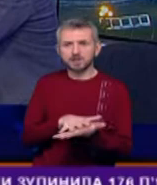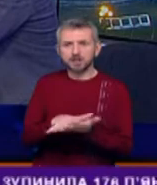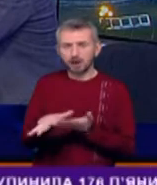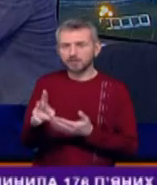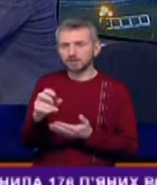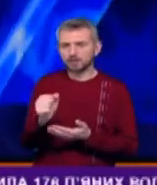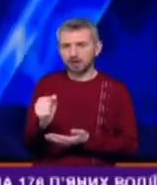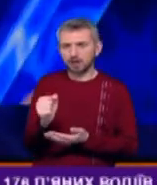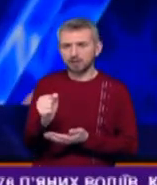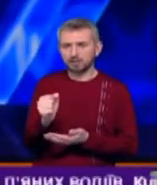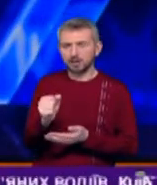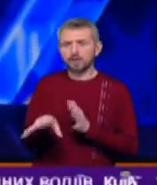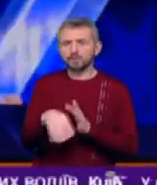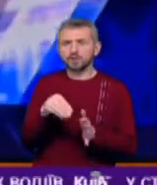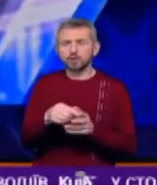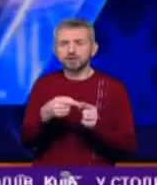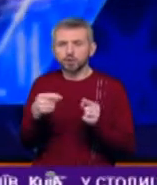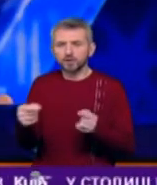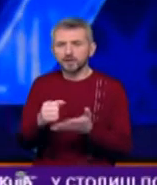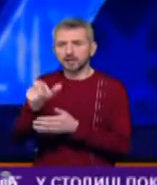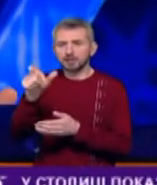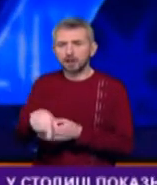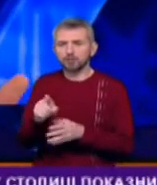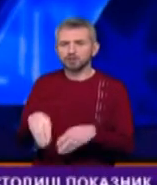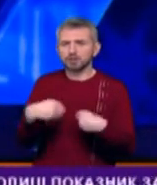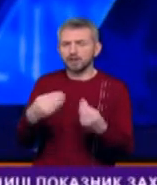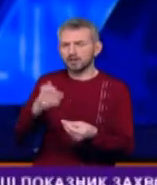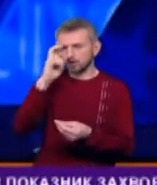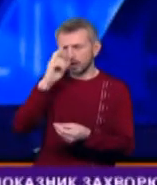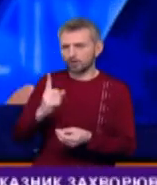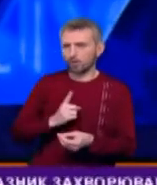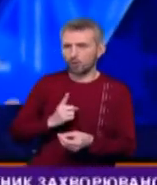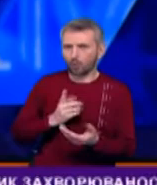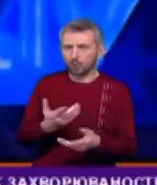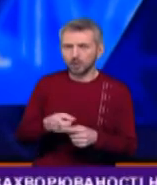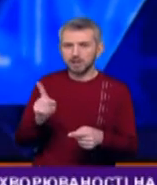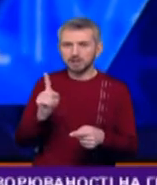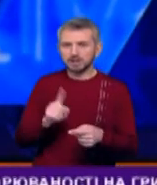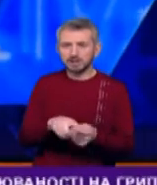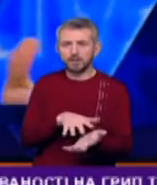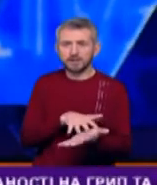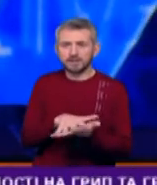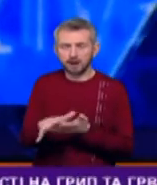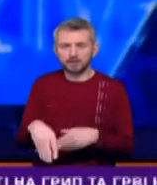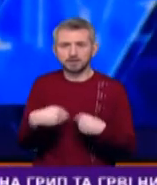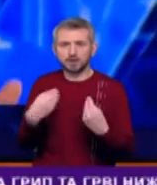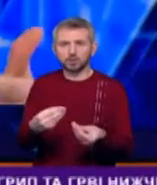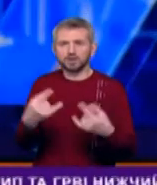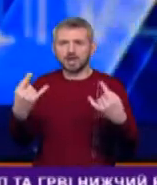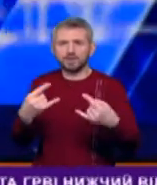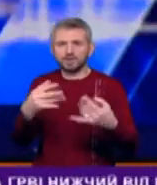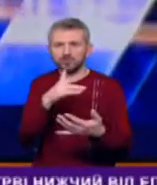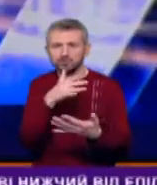на безпосередньо виборчий процес і кандидата, йому надається державна охорона, тобто це безпосередньо витрати, надаються ефірний час